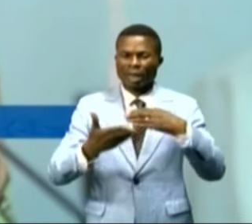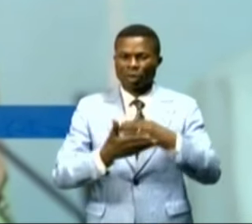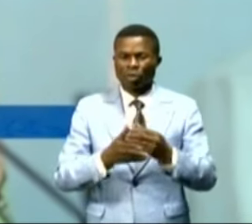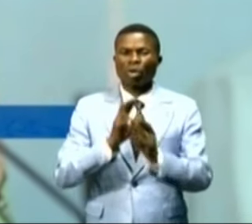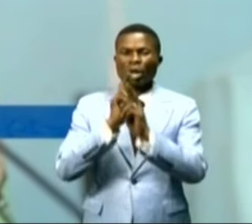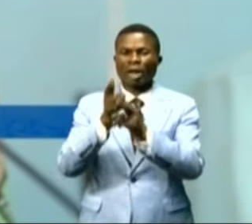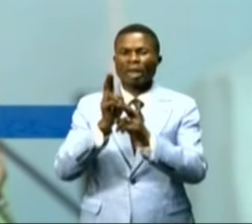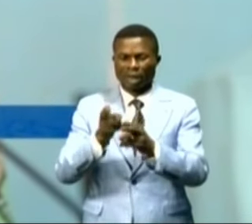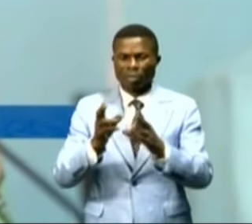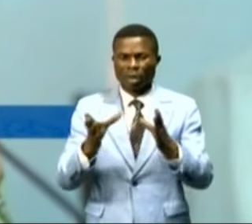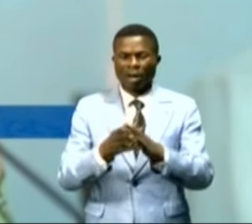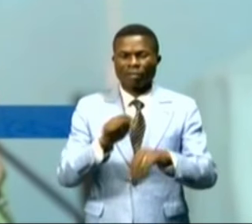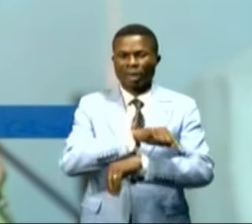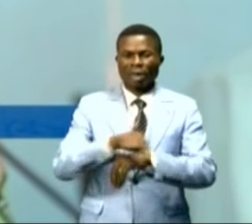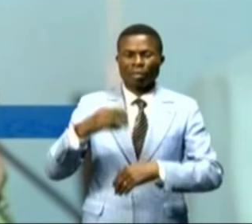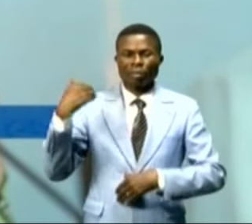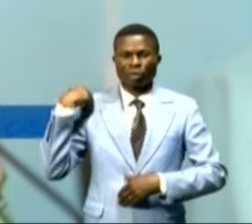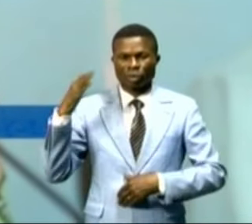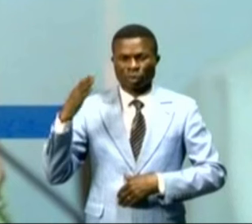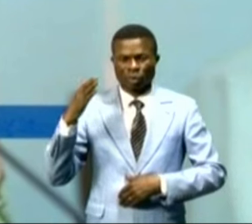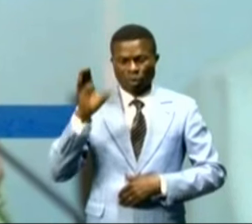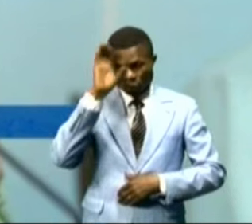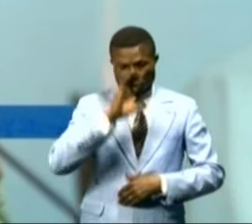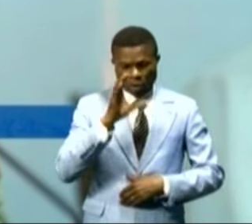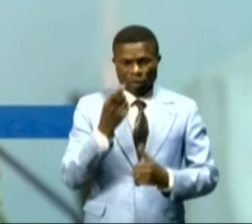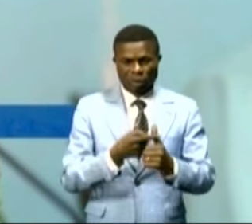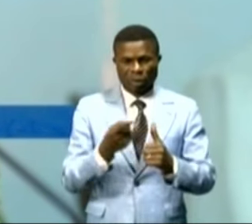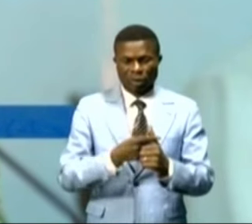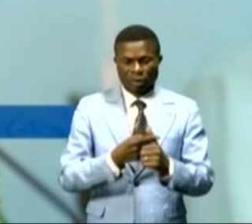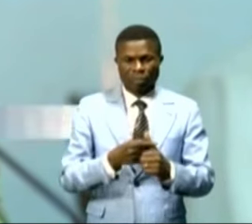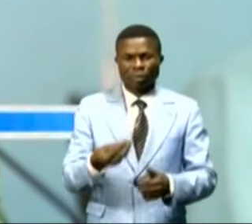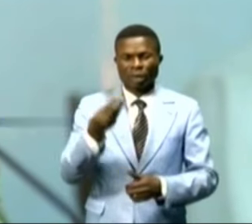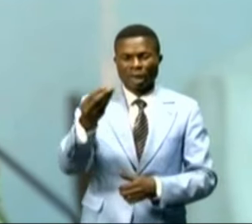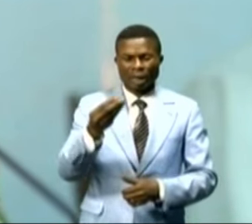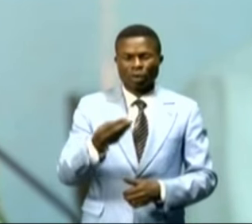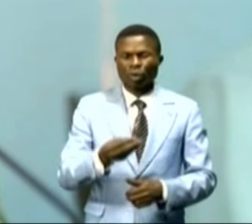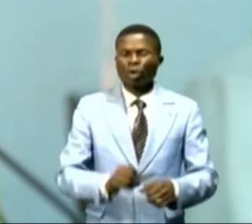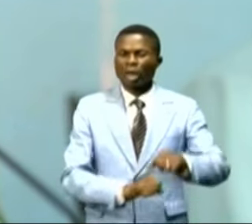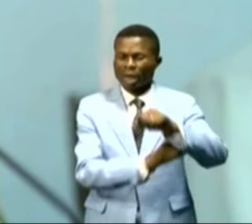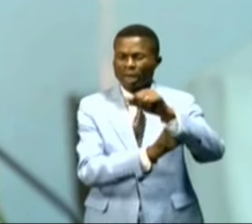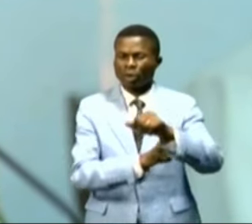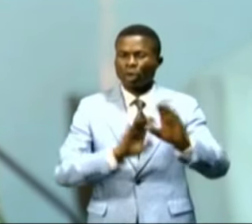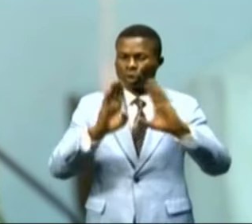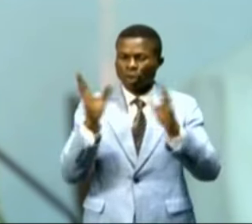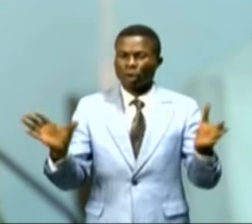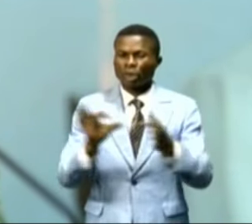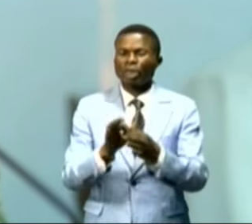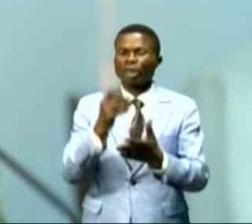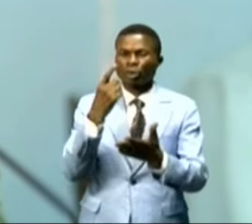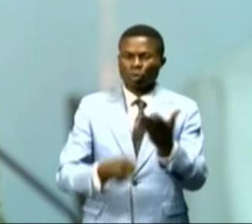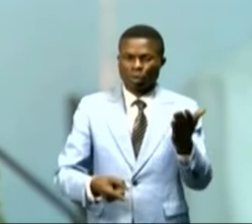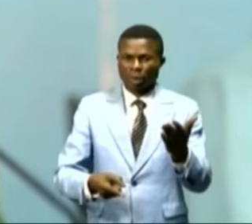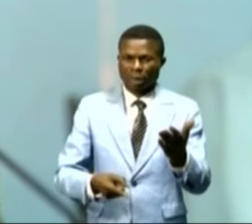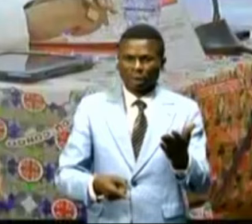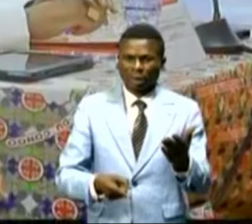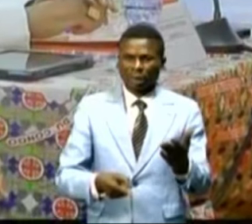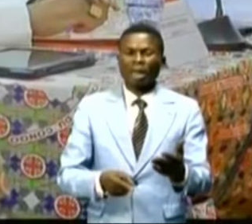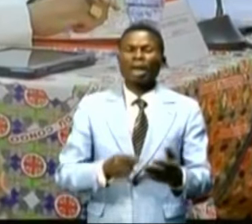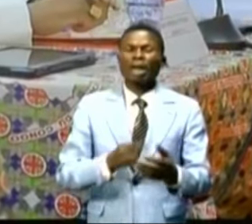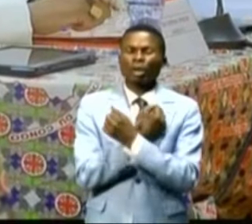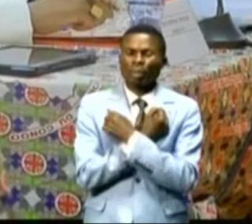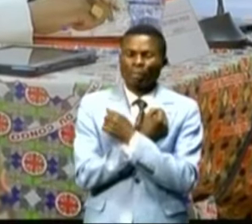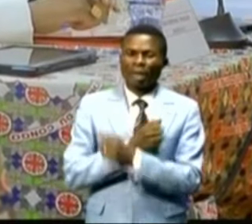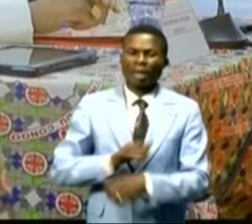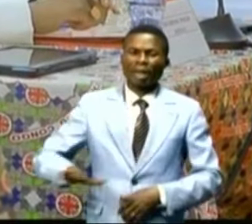l'Église avec les institutions, en cherchant notamment à privilégier ce qui nous unit, c'est-à-dire notre mère patrie. La